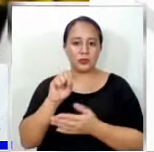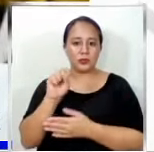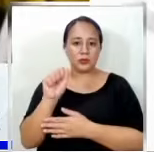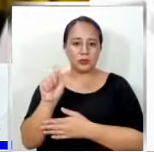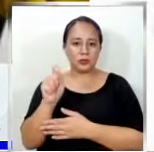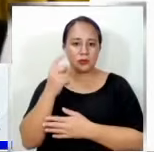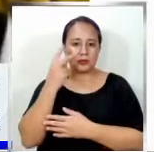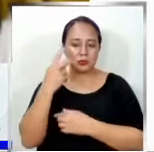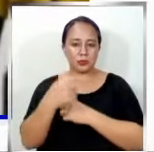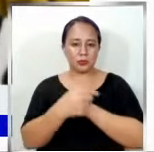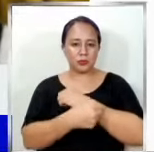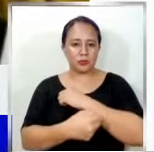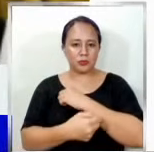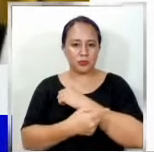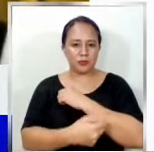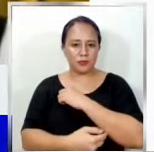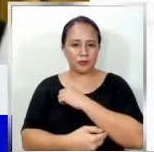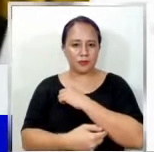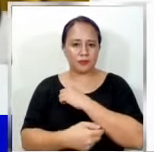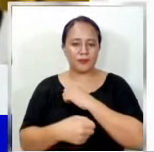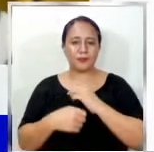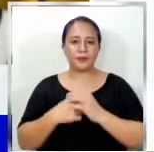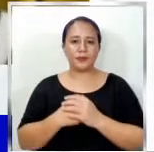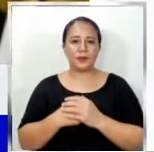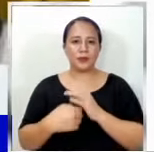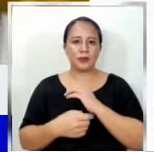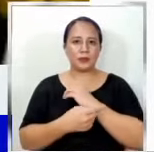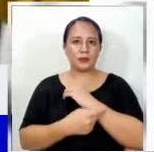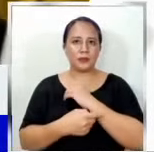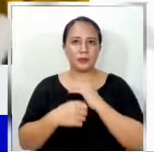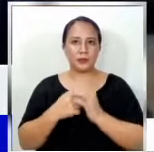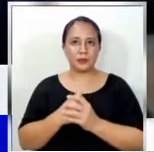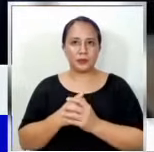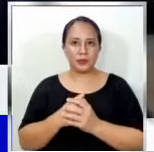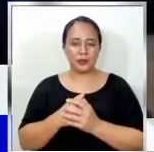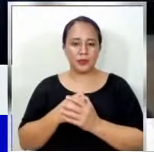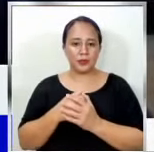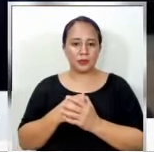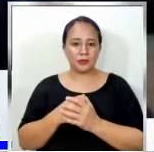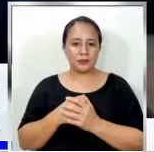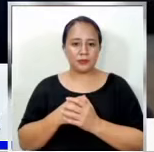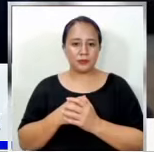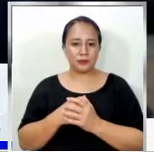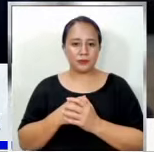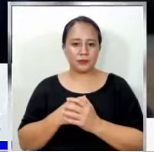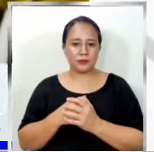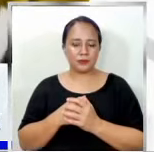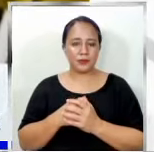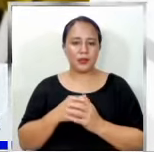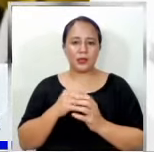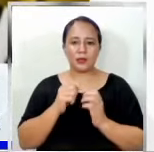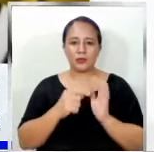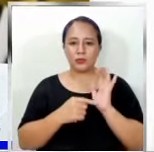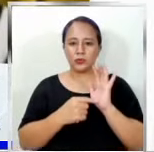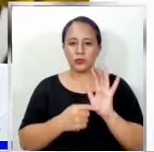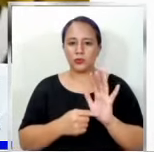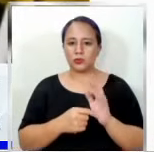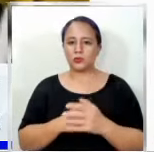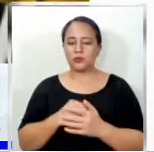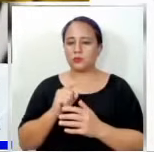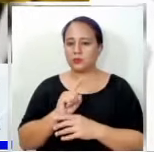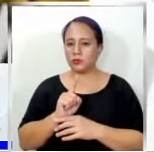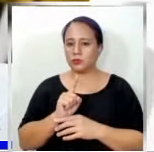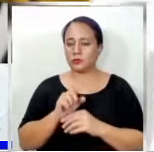deep marks sa kamay niya, sa arm niya. It only meant that my